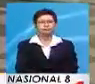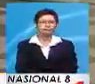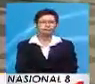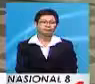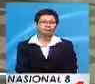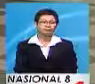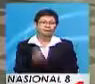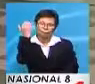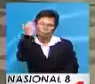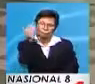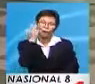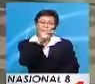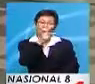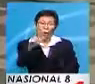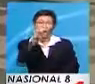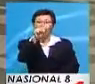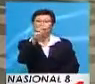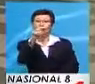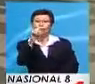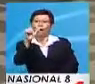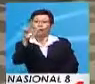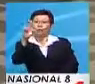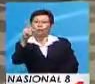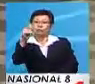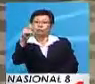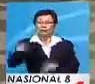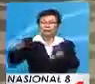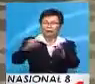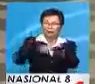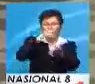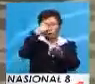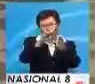dari mahkamah Kuala Lumpur Awalin Rani Melaporkan untuk berita RTM